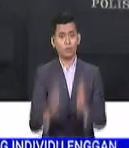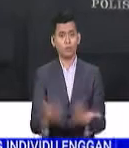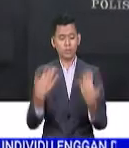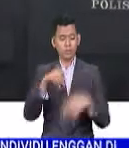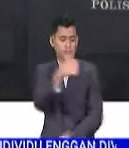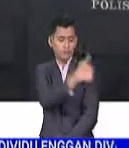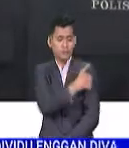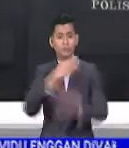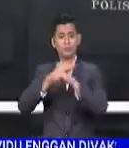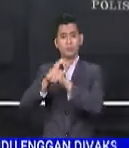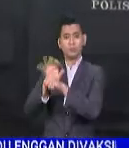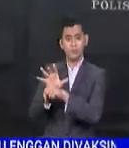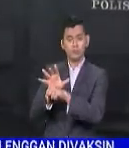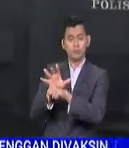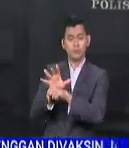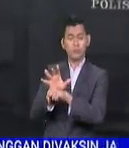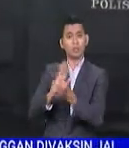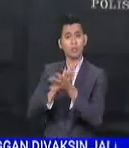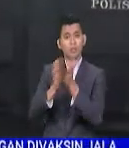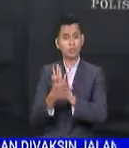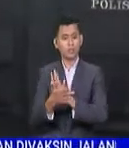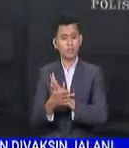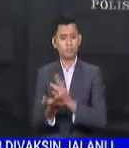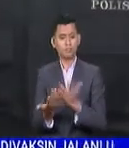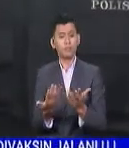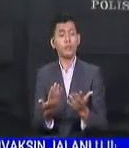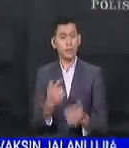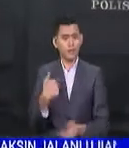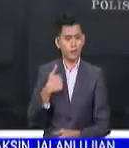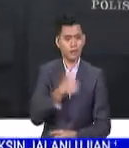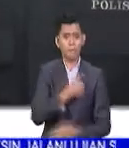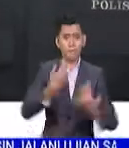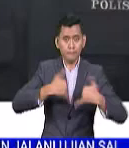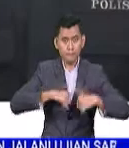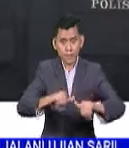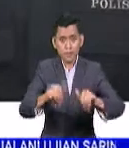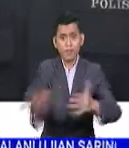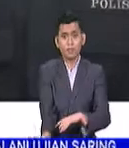divaksin. Jadi no point kita masih lagi